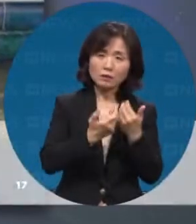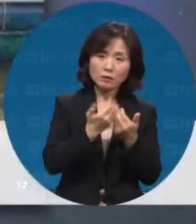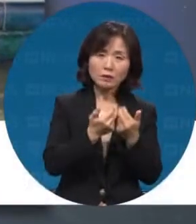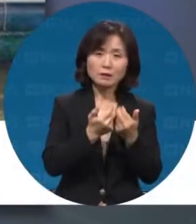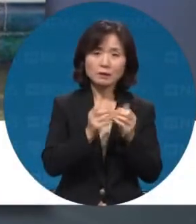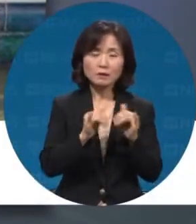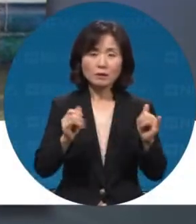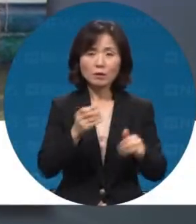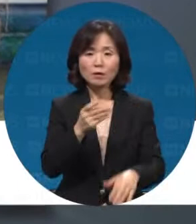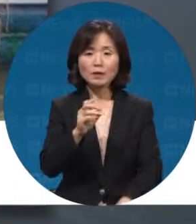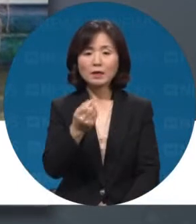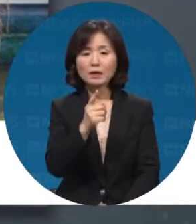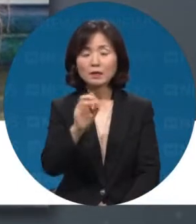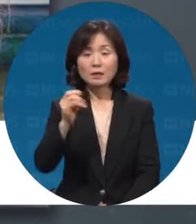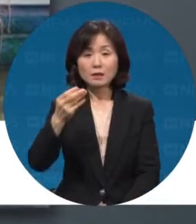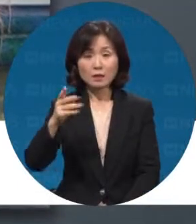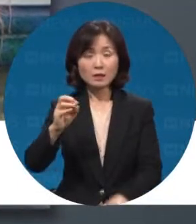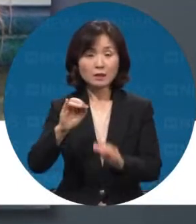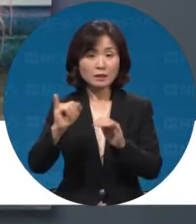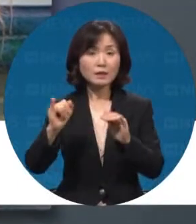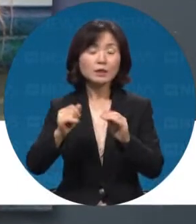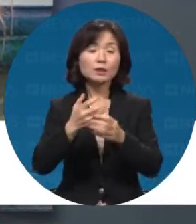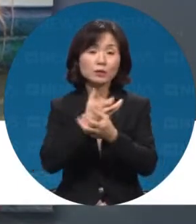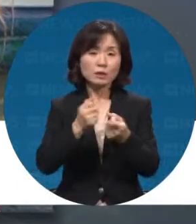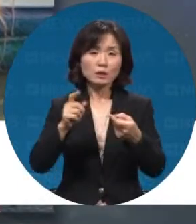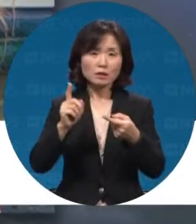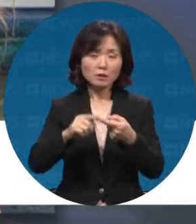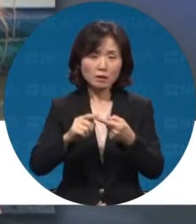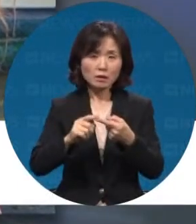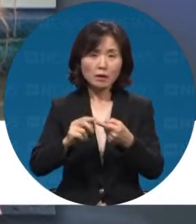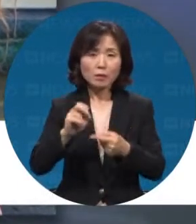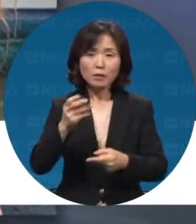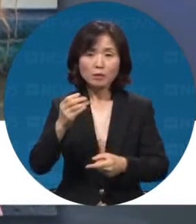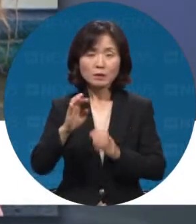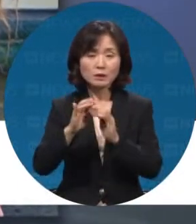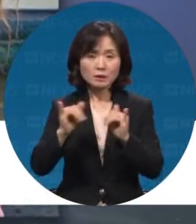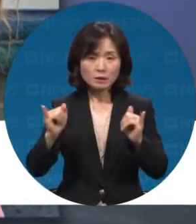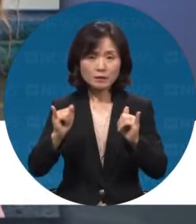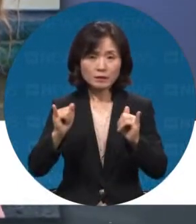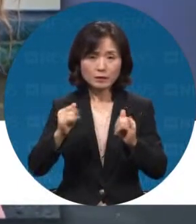와이탕이 조약 등에 대해 마오리인들의 관점을 반영하려고 노력했습니다.